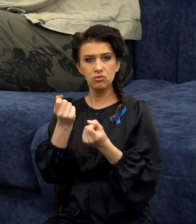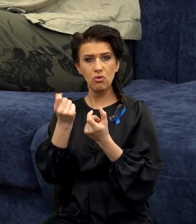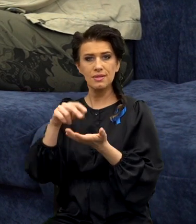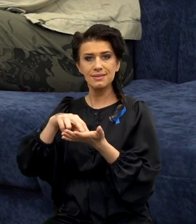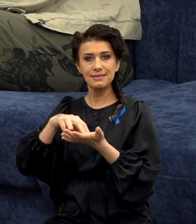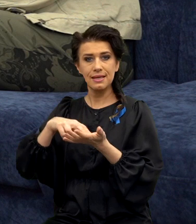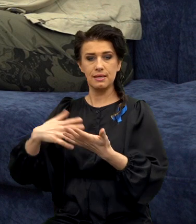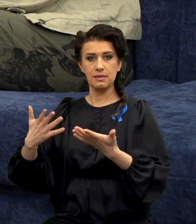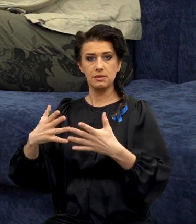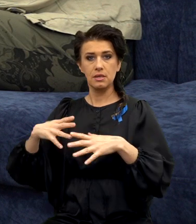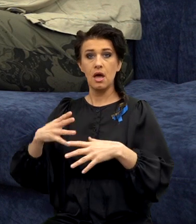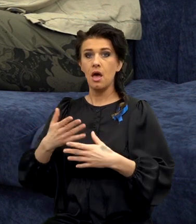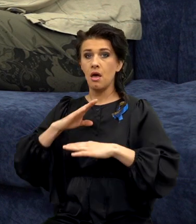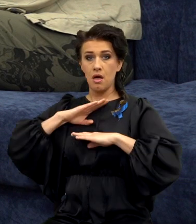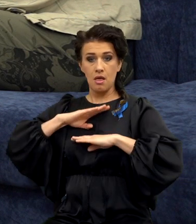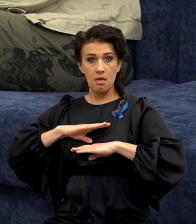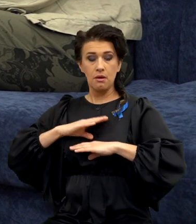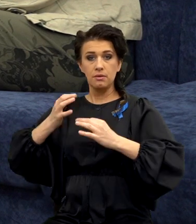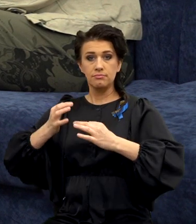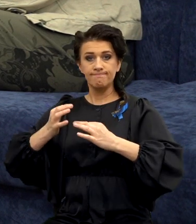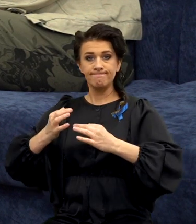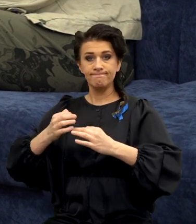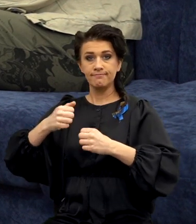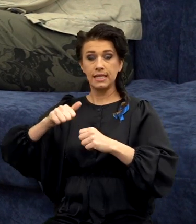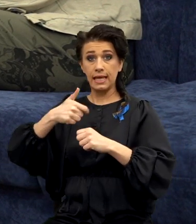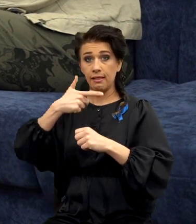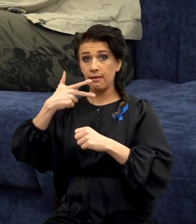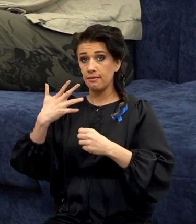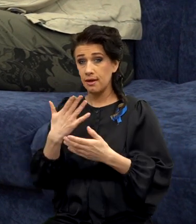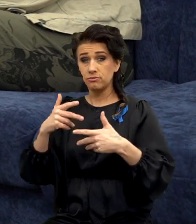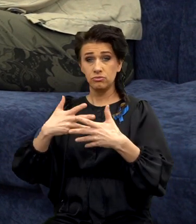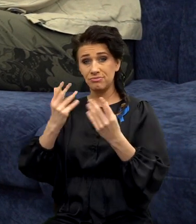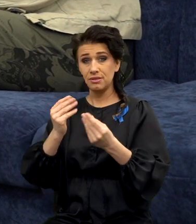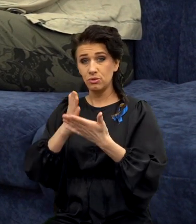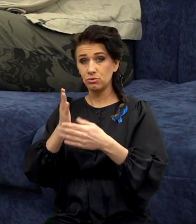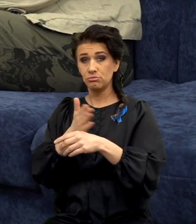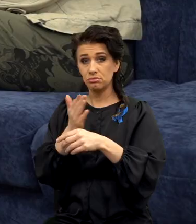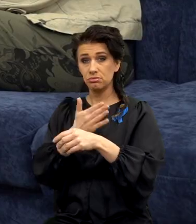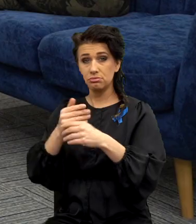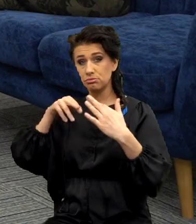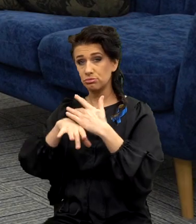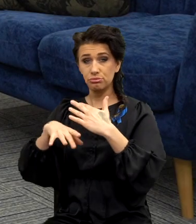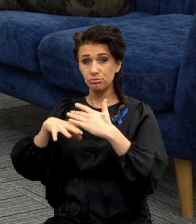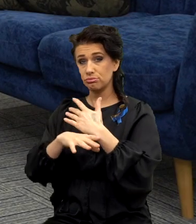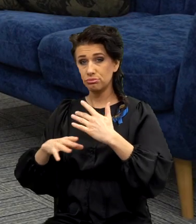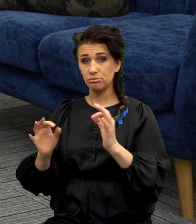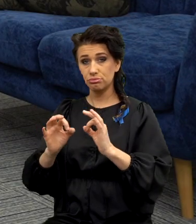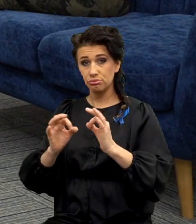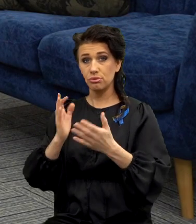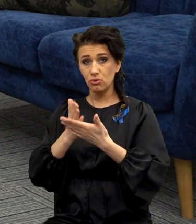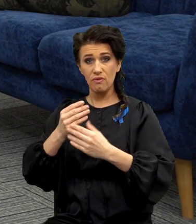stresu, jak na przykład w tym momencie, kiedy jesteśmy po kilkunastu dniach, kiedy trwa właśnie ten konflikt.